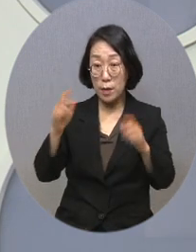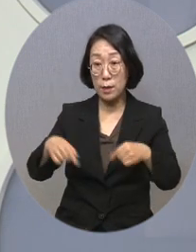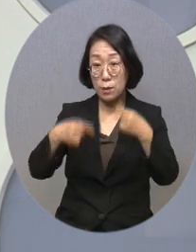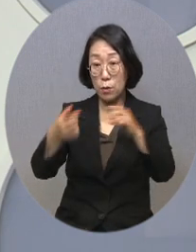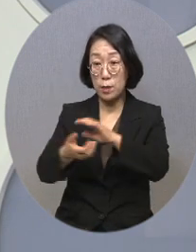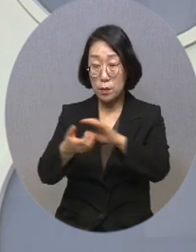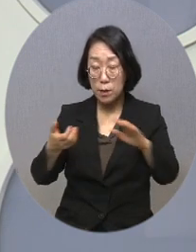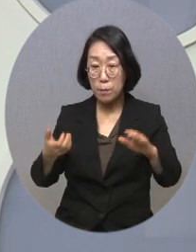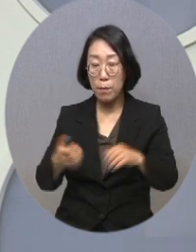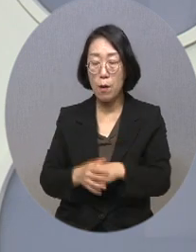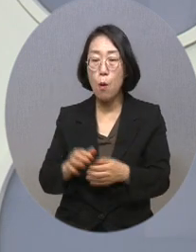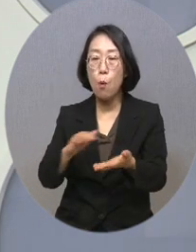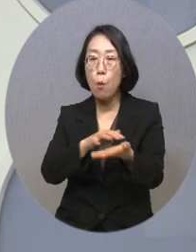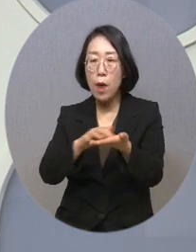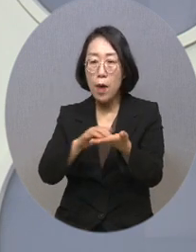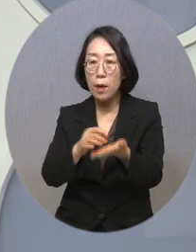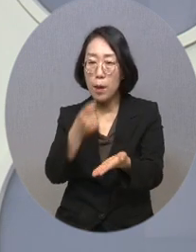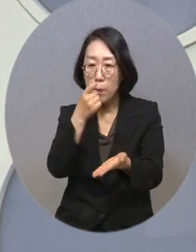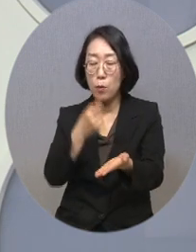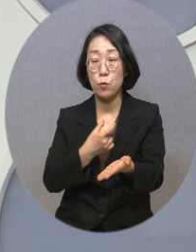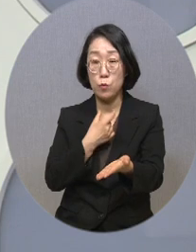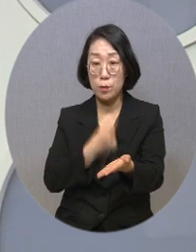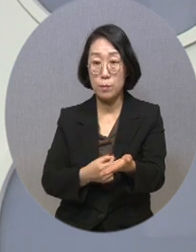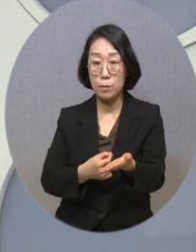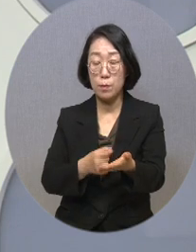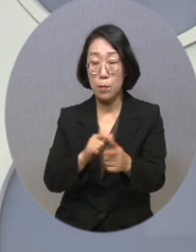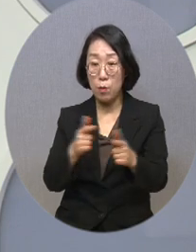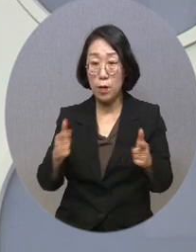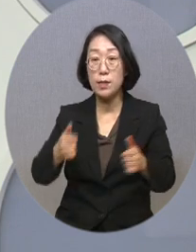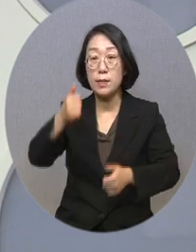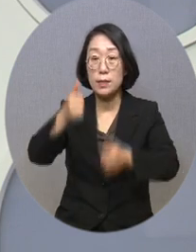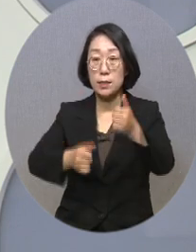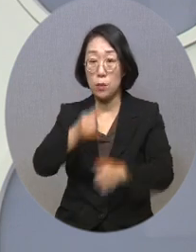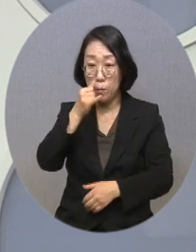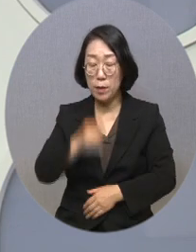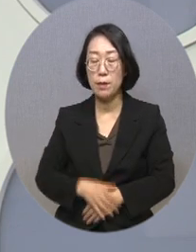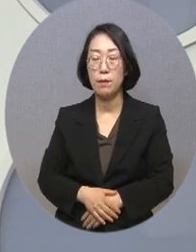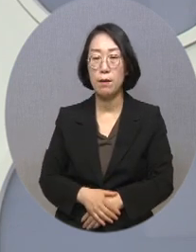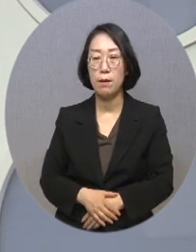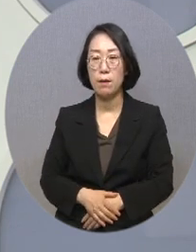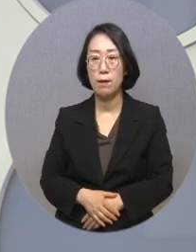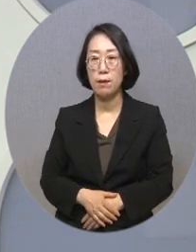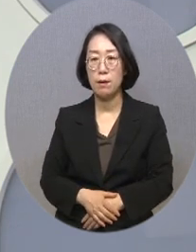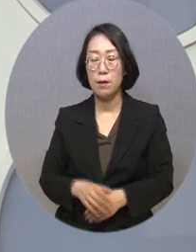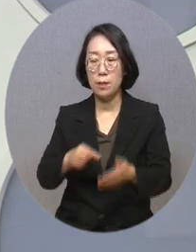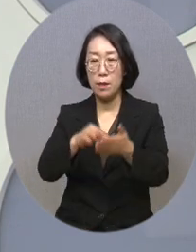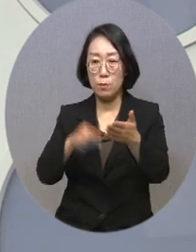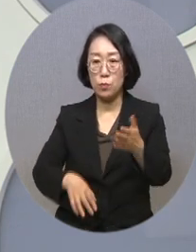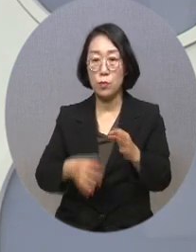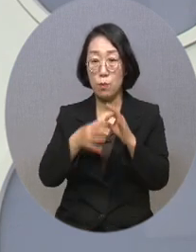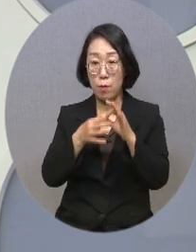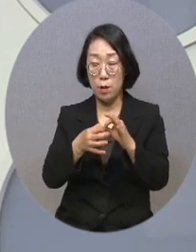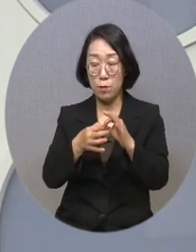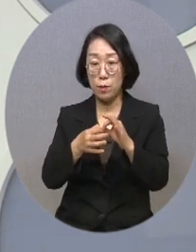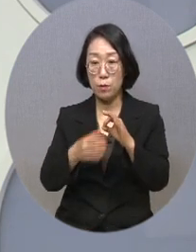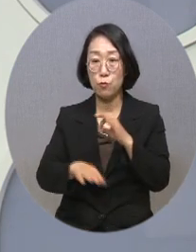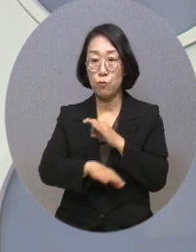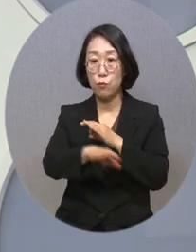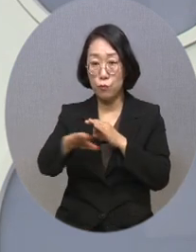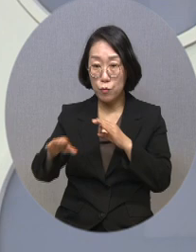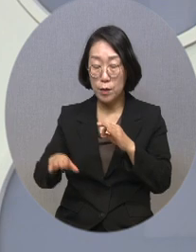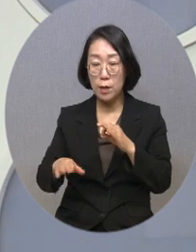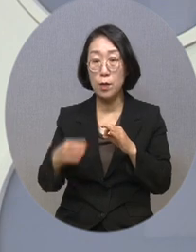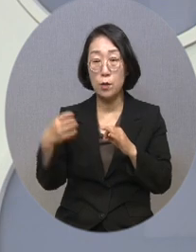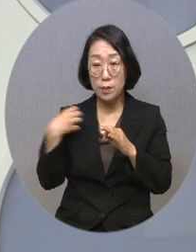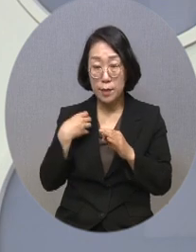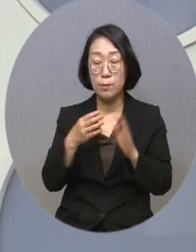업무를 배우고자 하는 이러한 시험이 있습니다. 이것이 이제 우리 그 세무사 회에서 주관하는